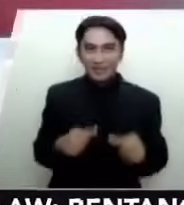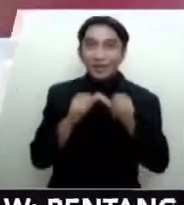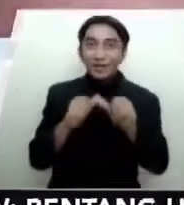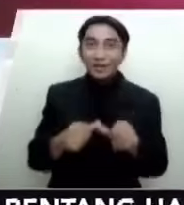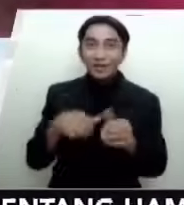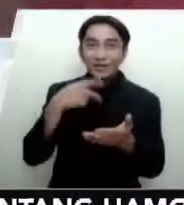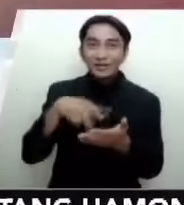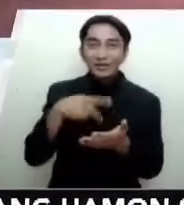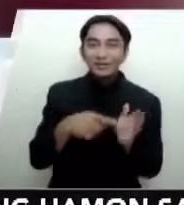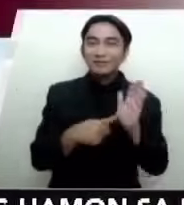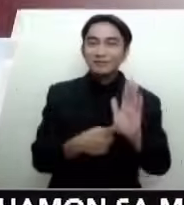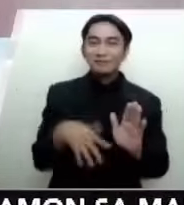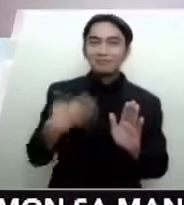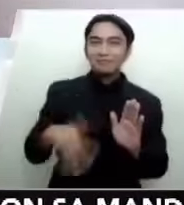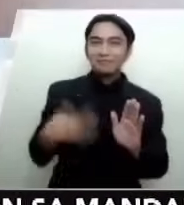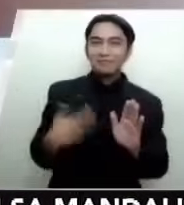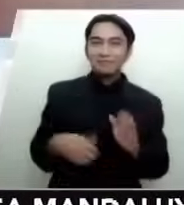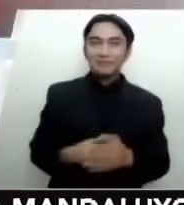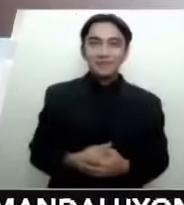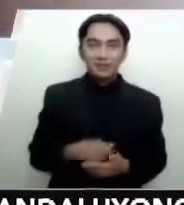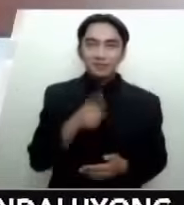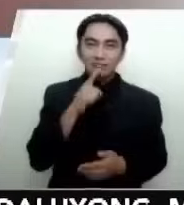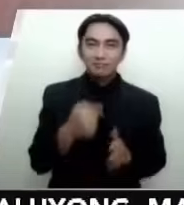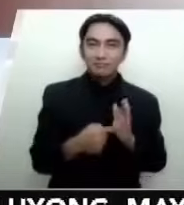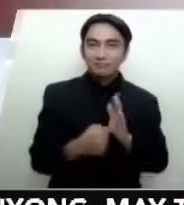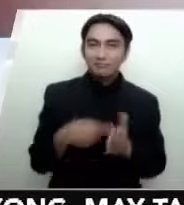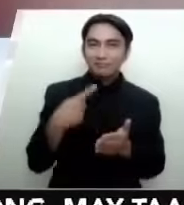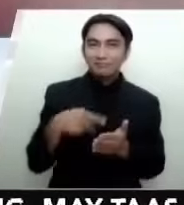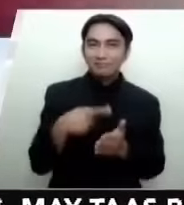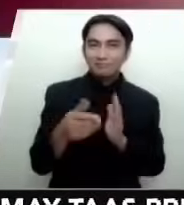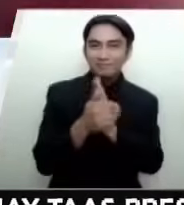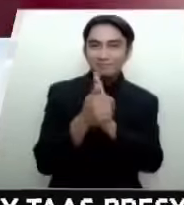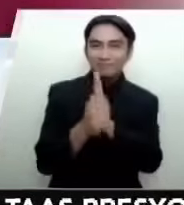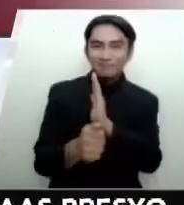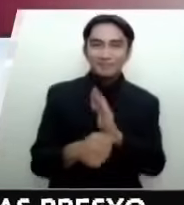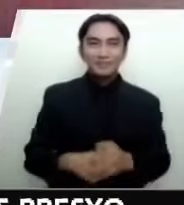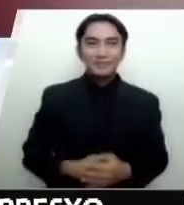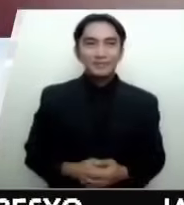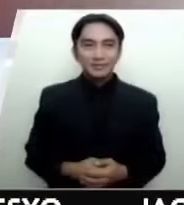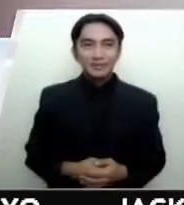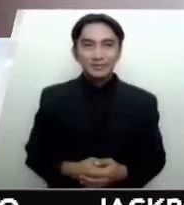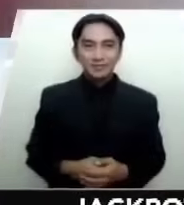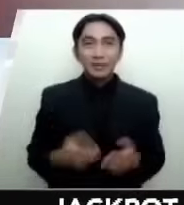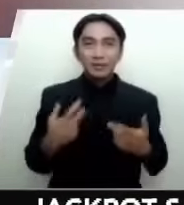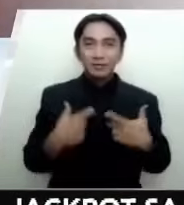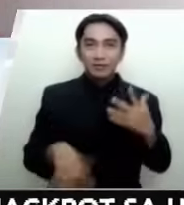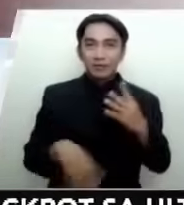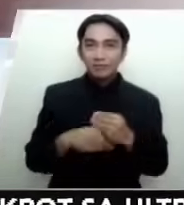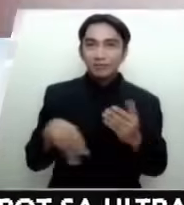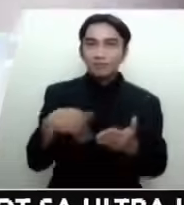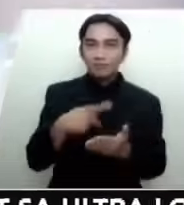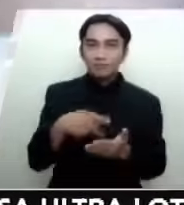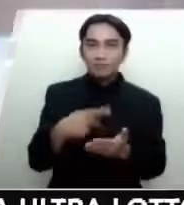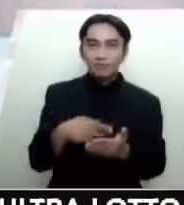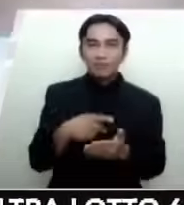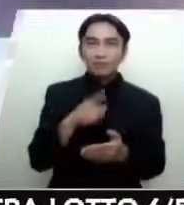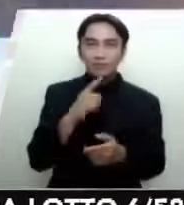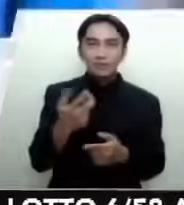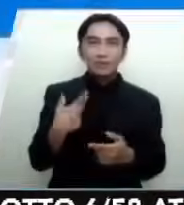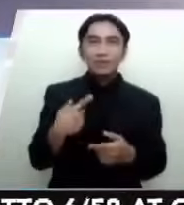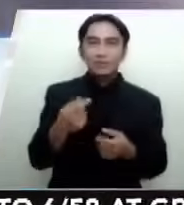si Gian, may the moves talaga siya. Ano ayaw niya nung ano, ng music? Hindi niya pala naintindihan yung instruction na